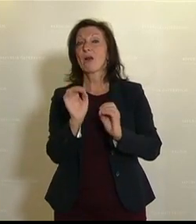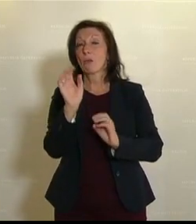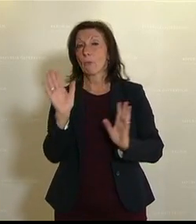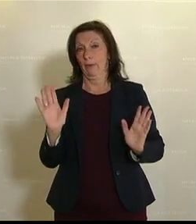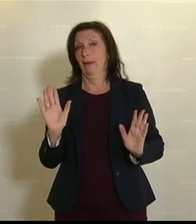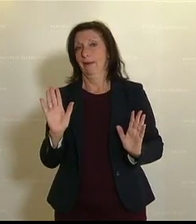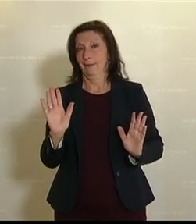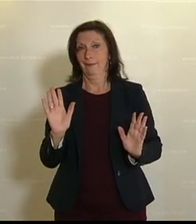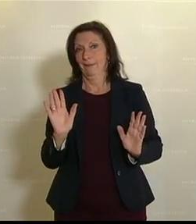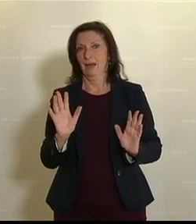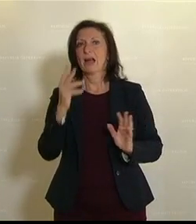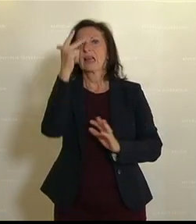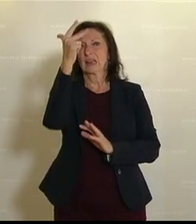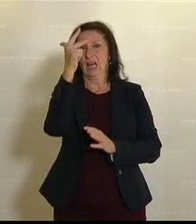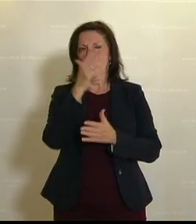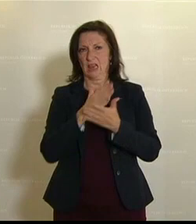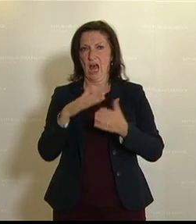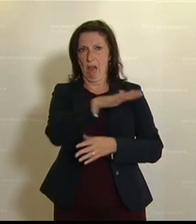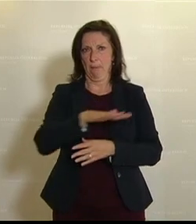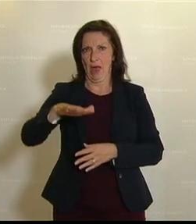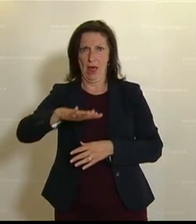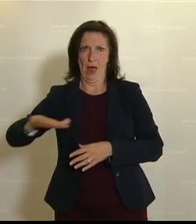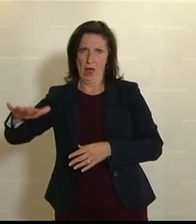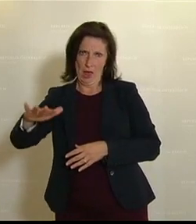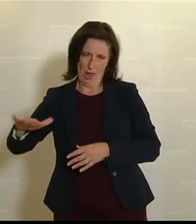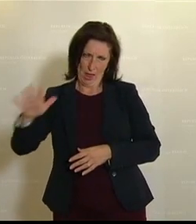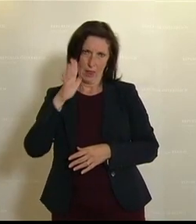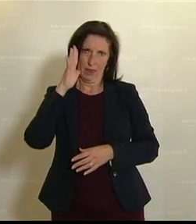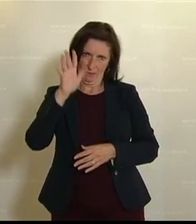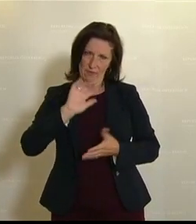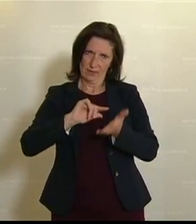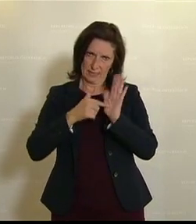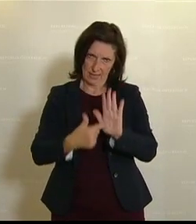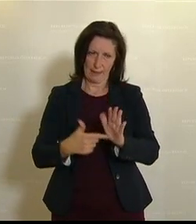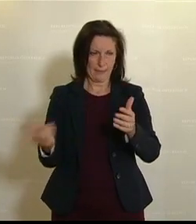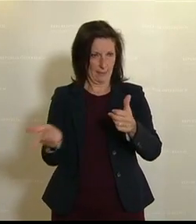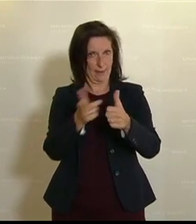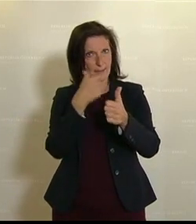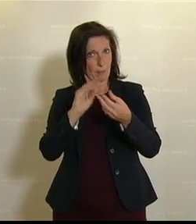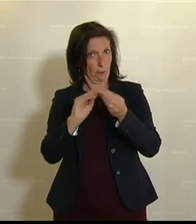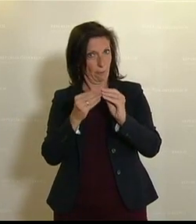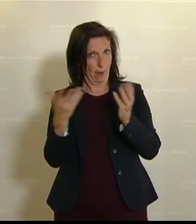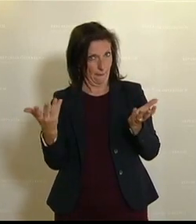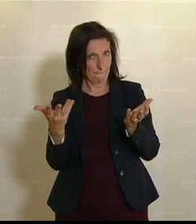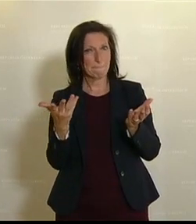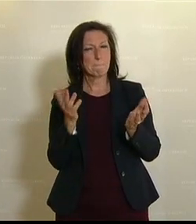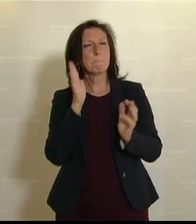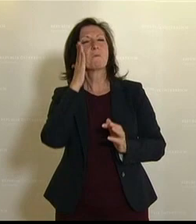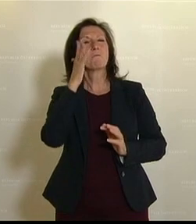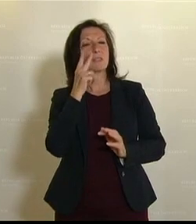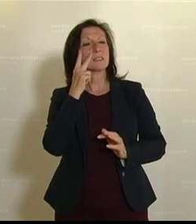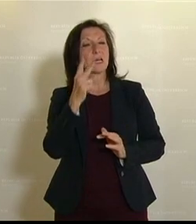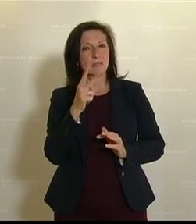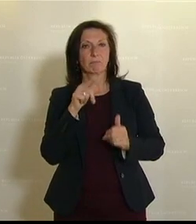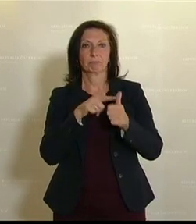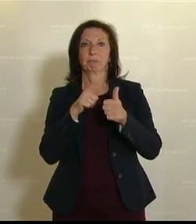nur drei Teilbereiche, die ich kurz anreißen werde, aufzeigen wird. Das erste Problem, das sich zeigen wird, ist das